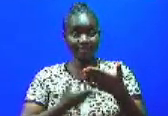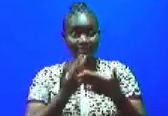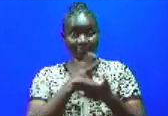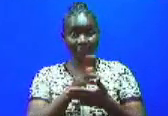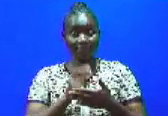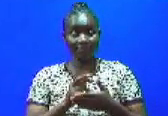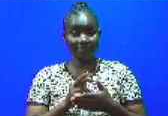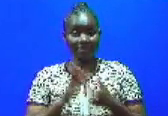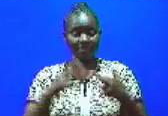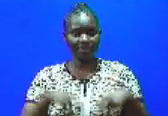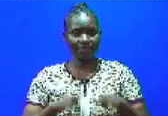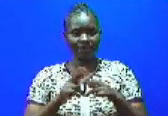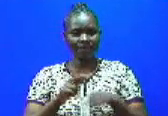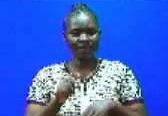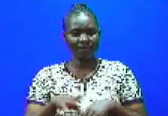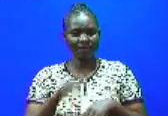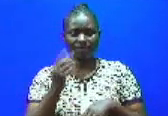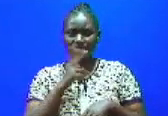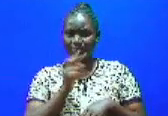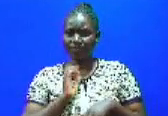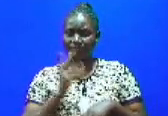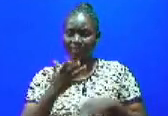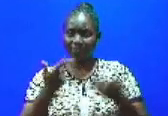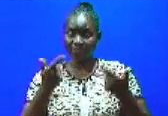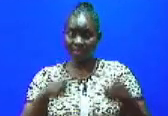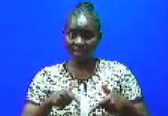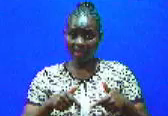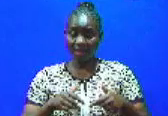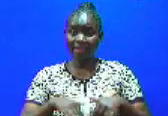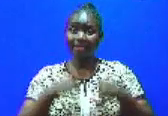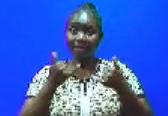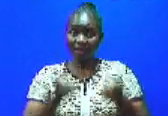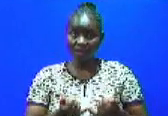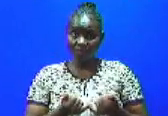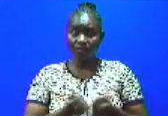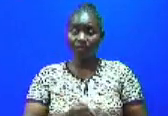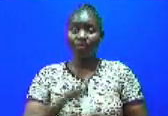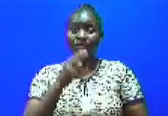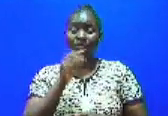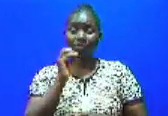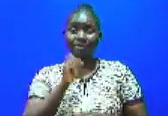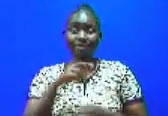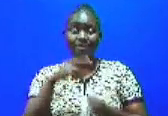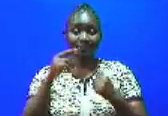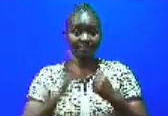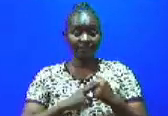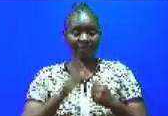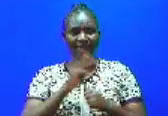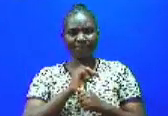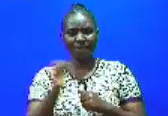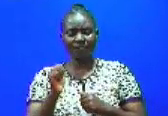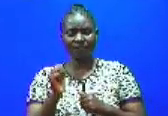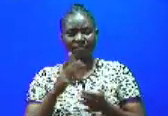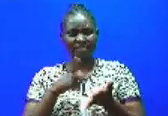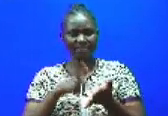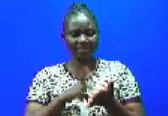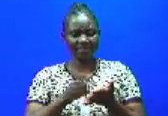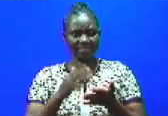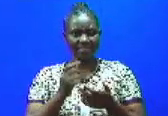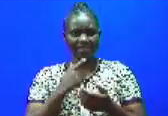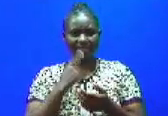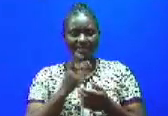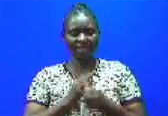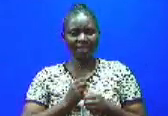morom pakke risti ndo bwata boni 2.7 million e kere nge ka netu ki atore ka to kwanda